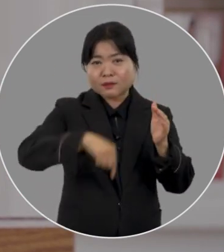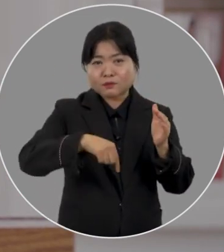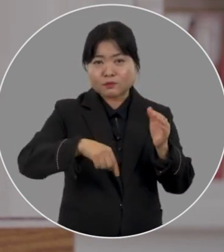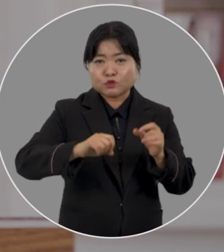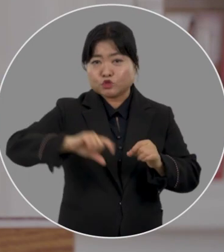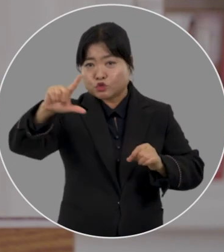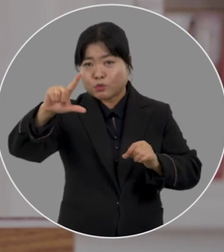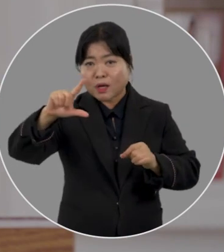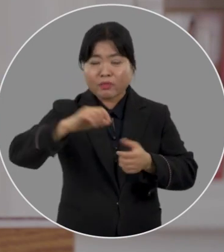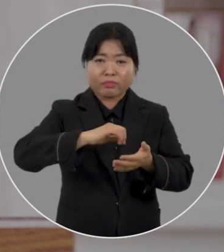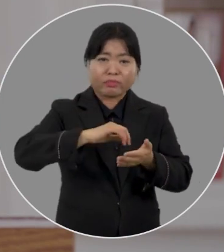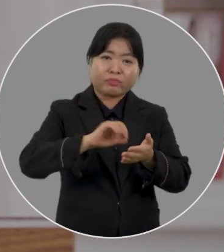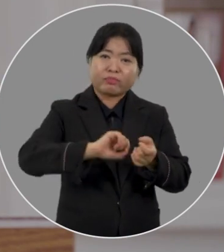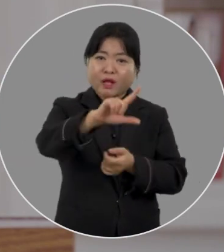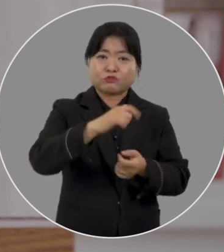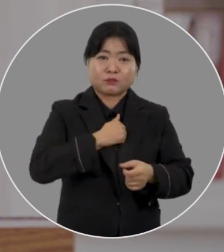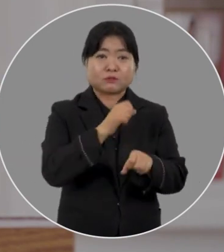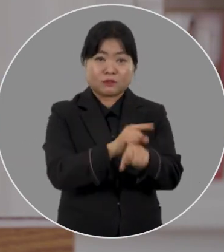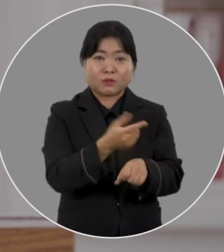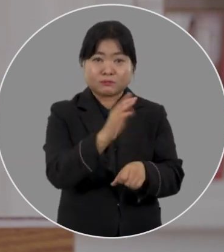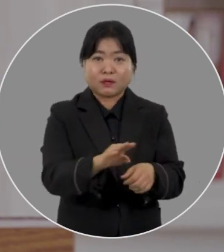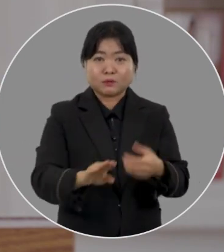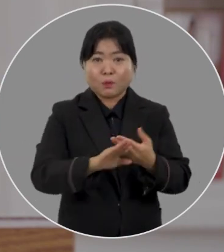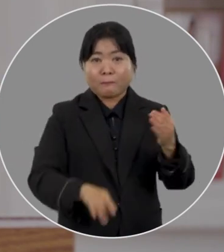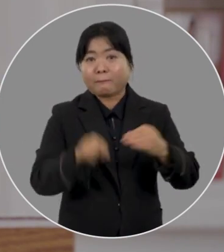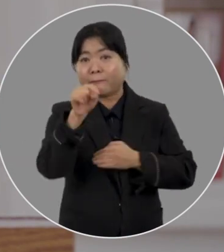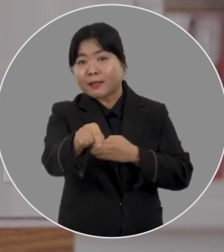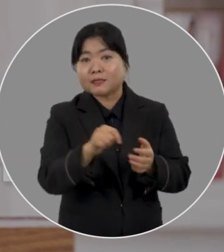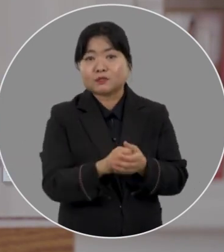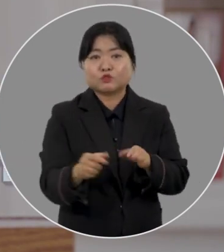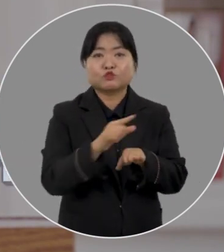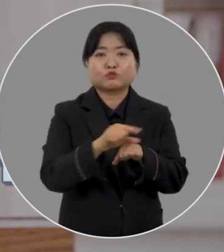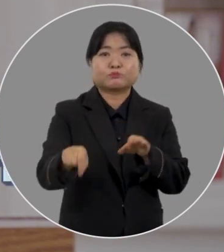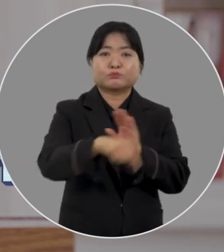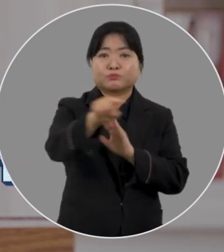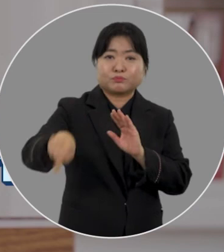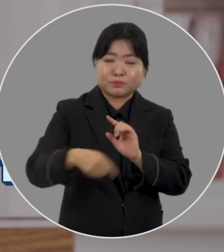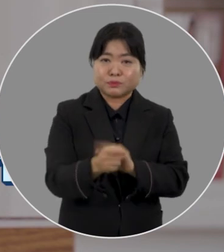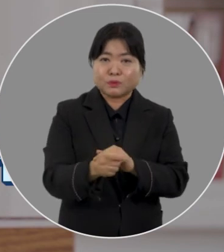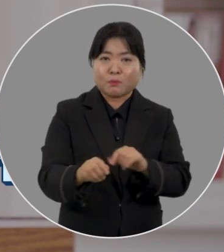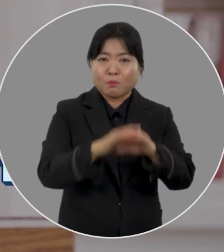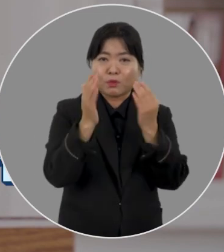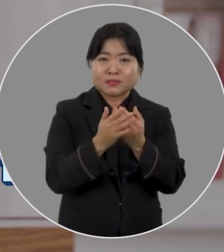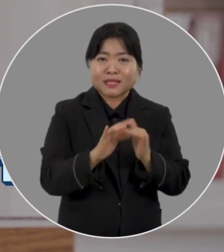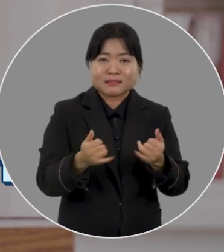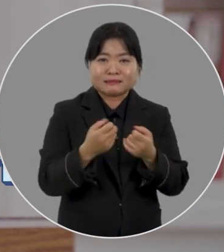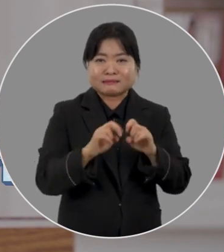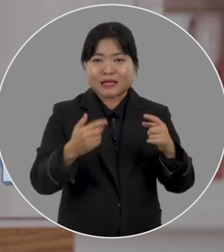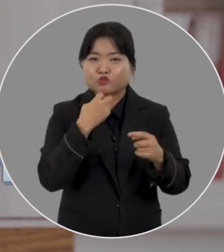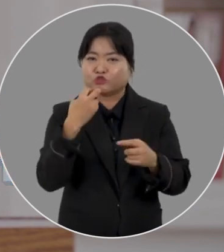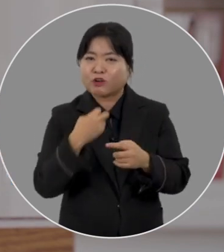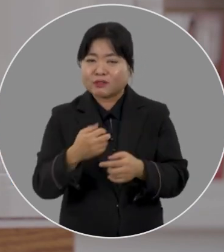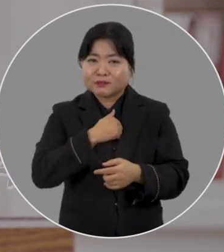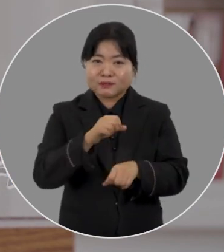내에서는 주류와 다수의 정체성이지만 또 다른 바깥에서는 이제 주변지고 소수 모든 인간은 다중적 정체성을 가지고 있다.